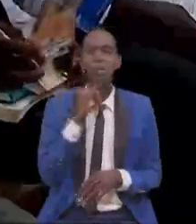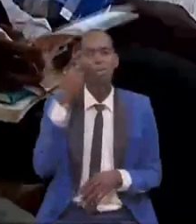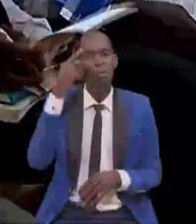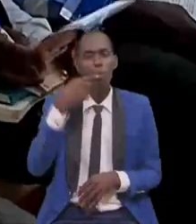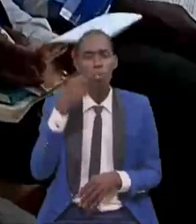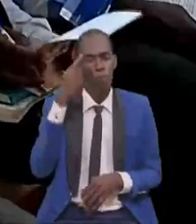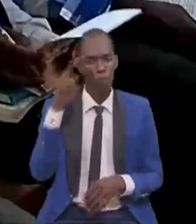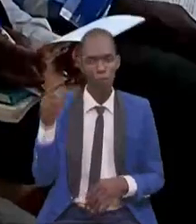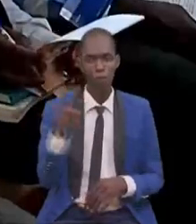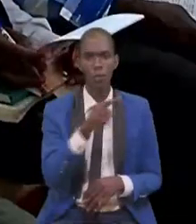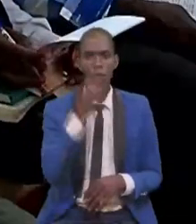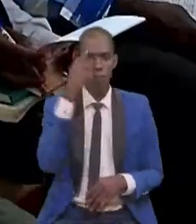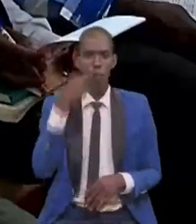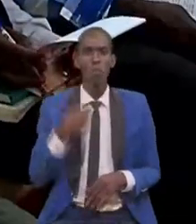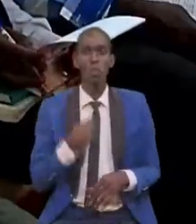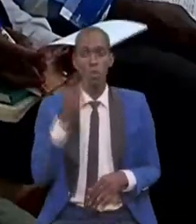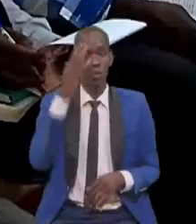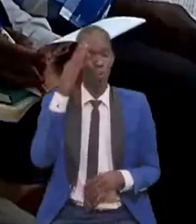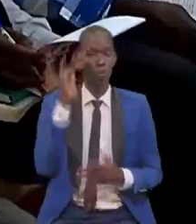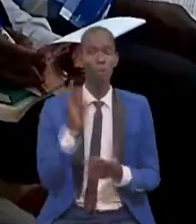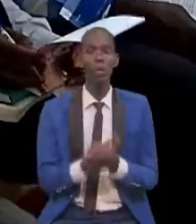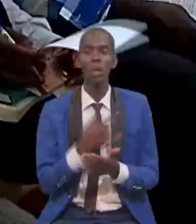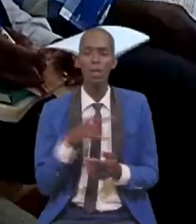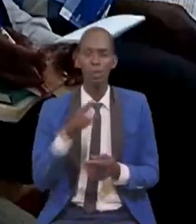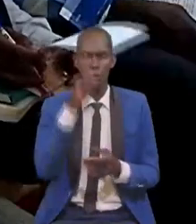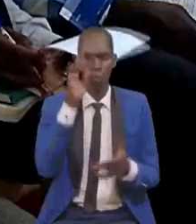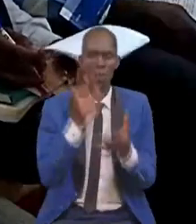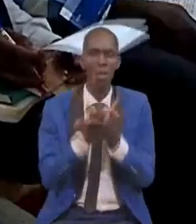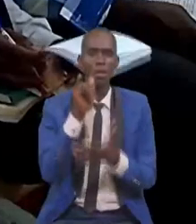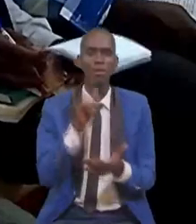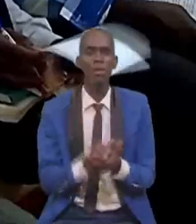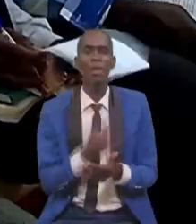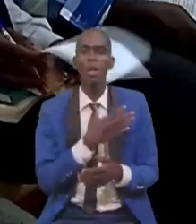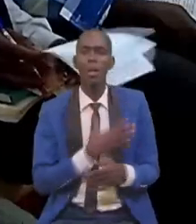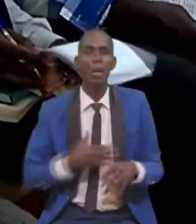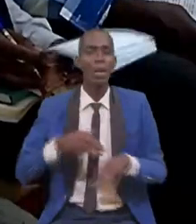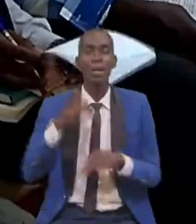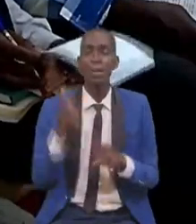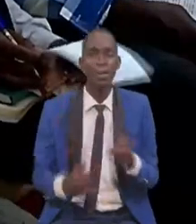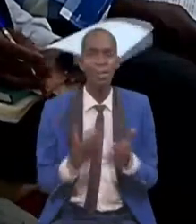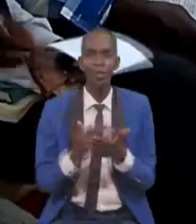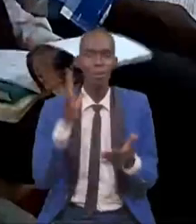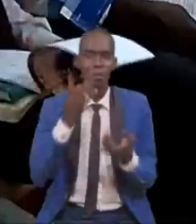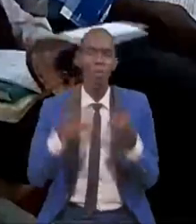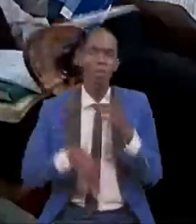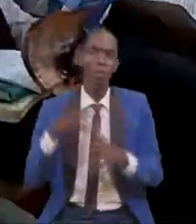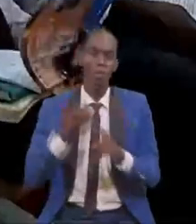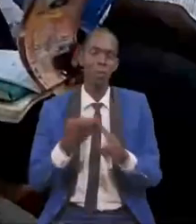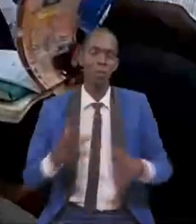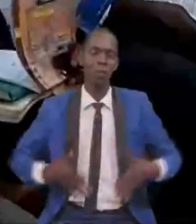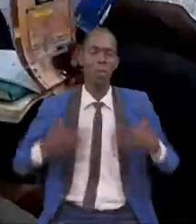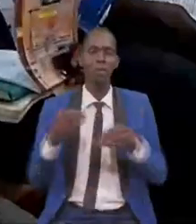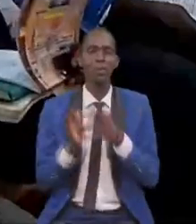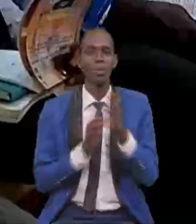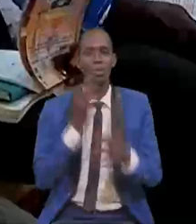a fait, c'est pour qui? C'est pour moi. Tu sais que c'est pour toi, et tu te branches sur cela, et à la fin, quelque chose sortira de